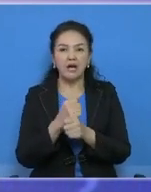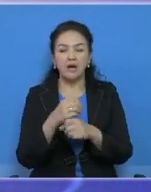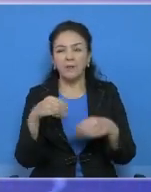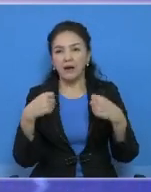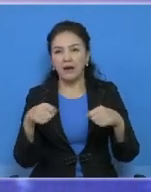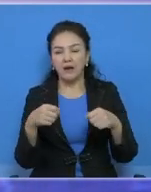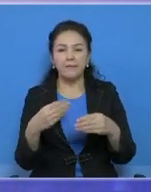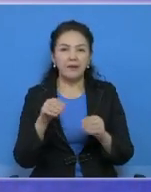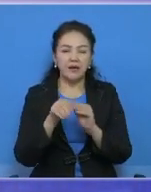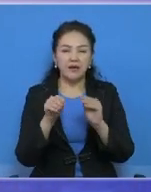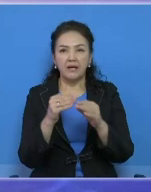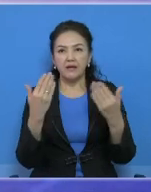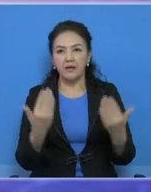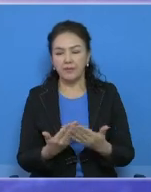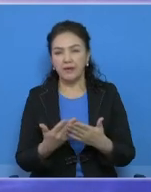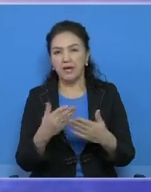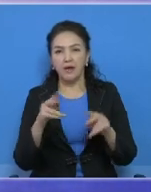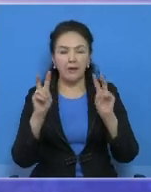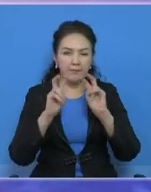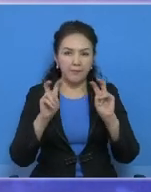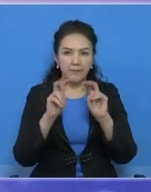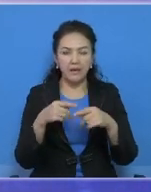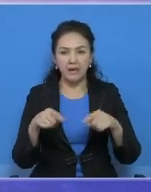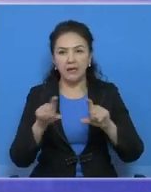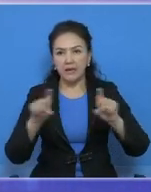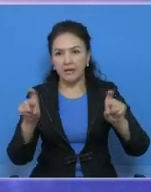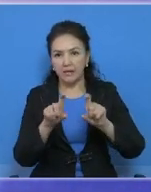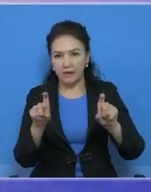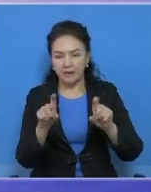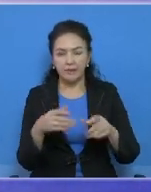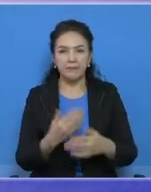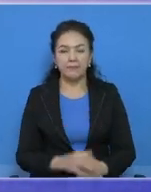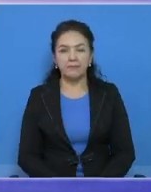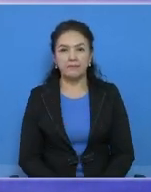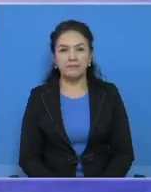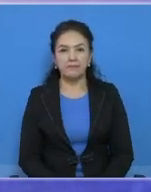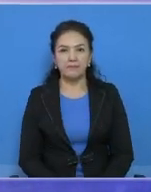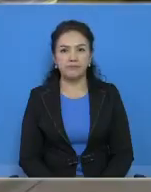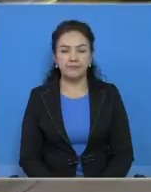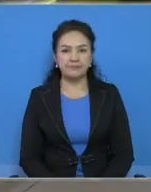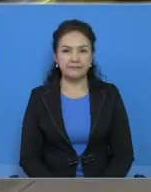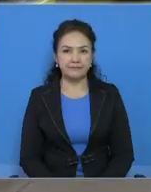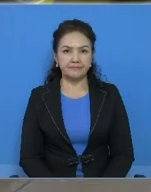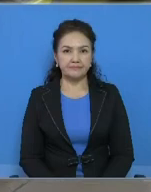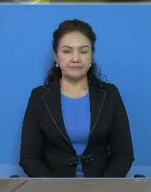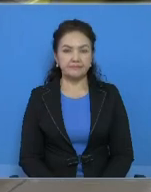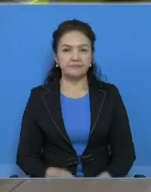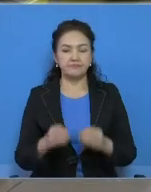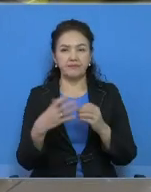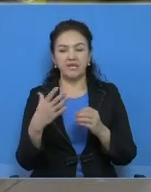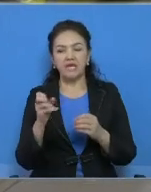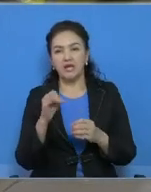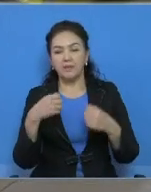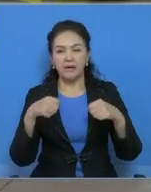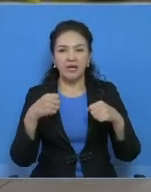торговой надбавки. И сегодня была проверена работа ряда торговых объектов. Подробности далее. 19 товаров,